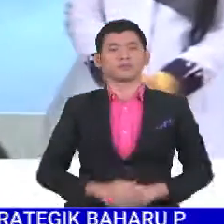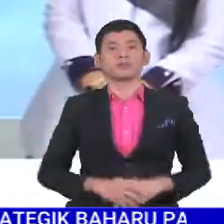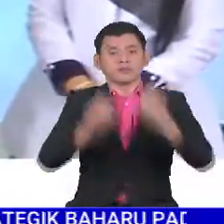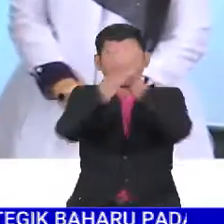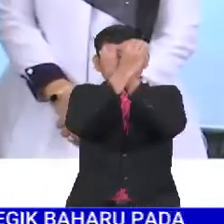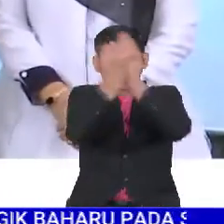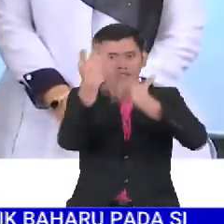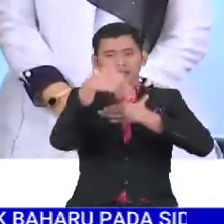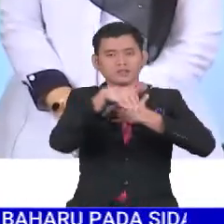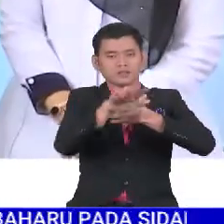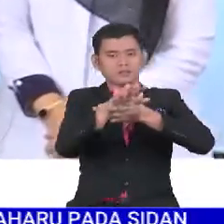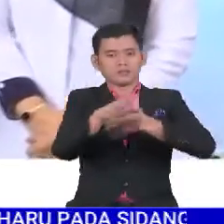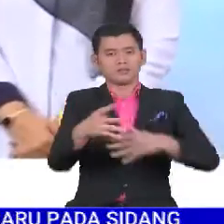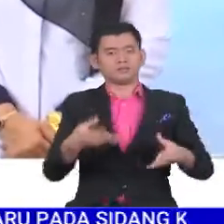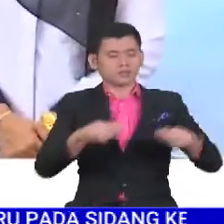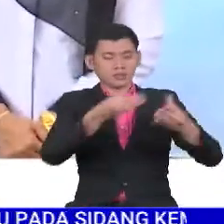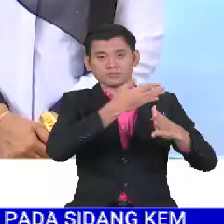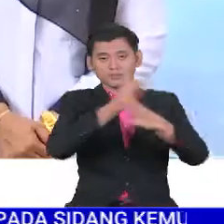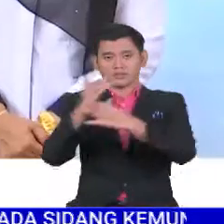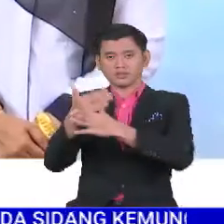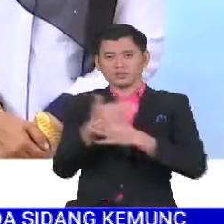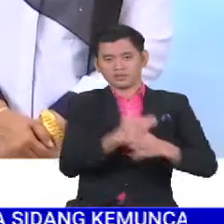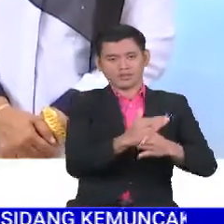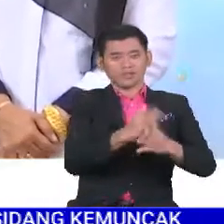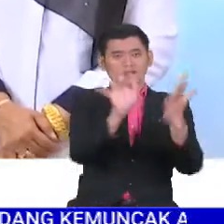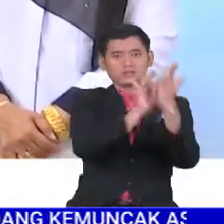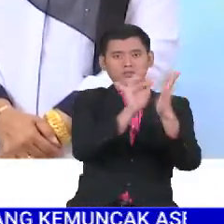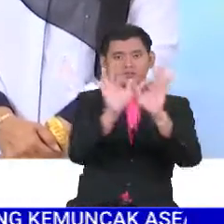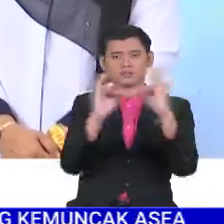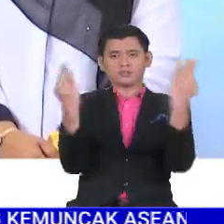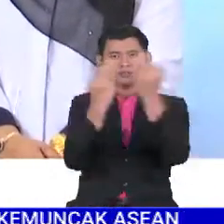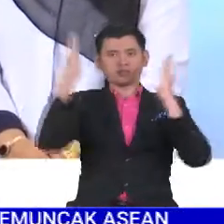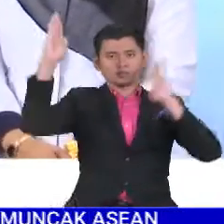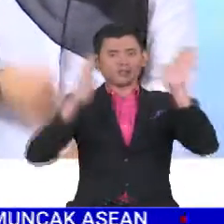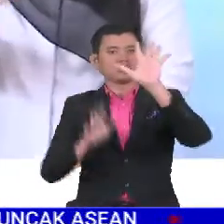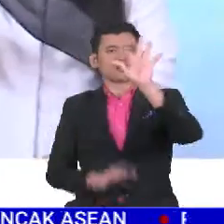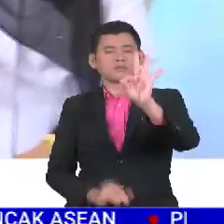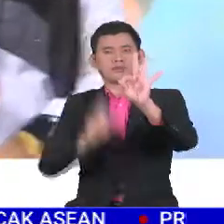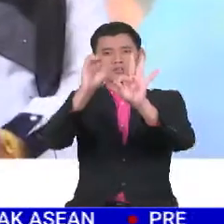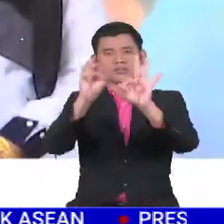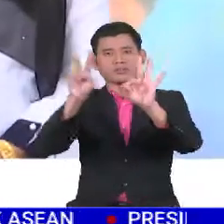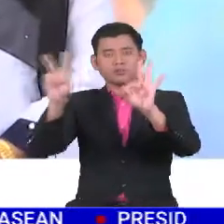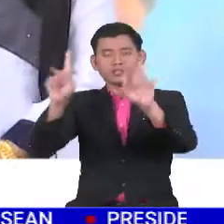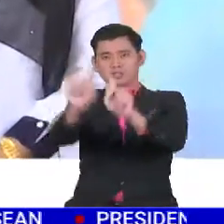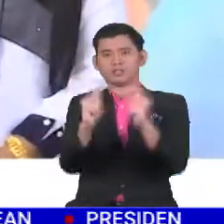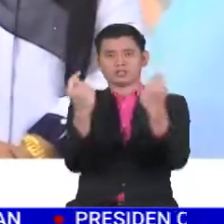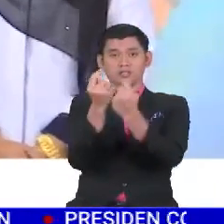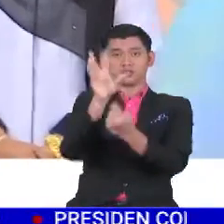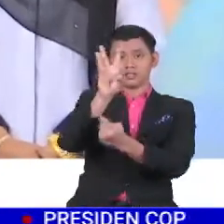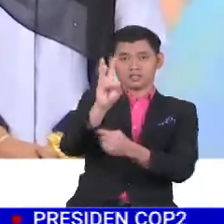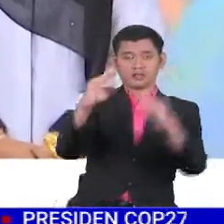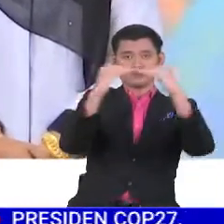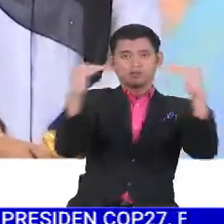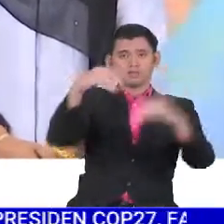Beliau berkata demikian selepas sesi pengagihan peranti siswa keluarga Malaysia kepada 902 pelajar tingkatan 6 peringkat PPD Kota